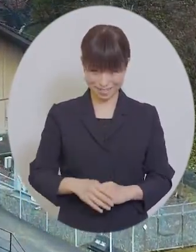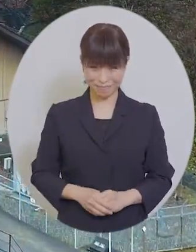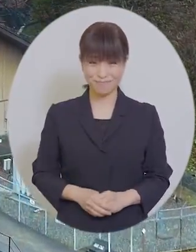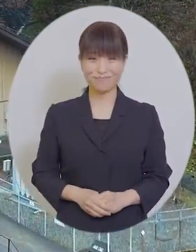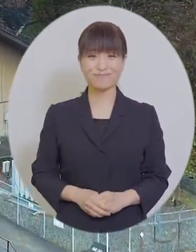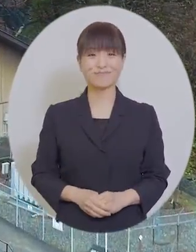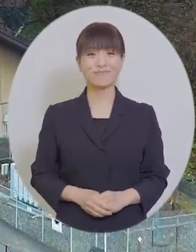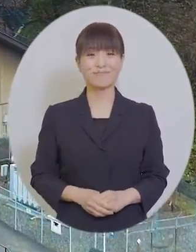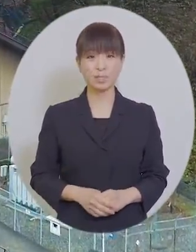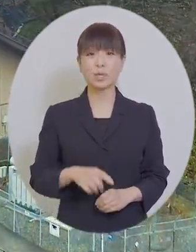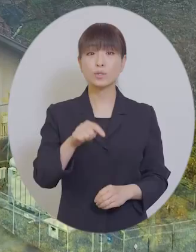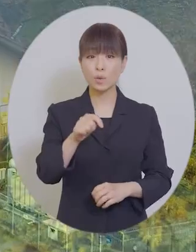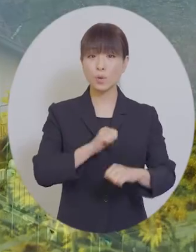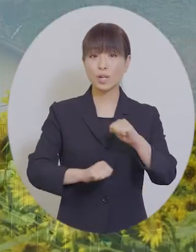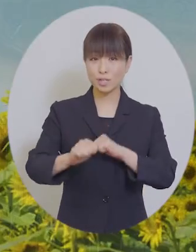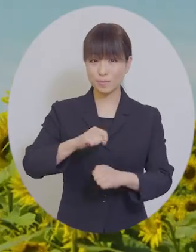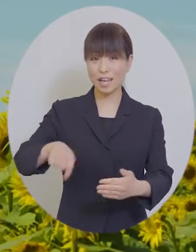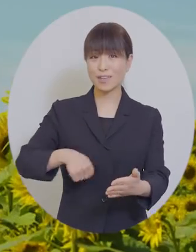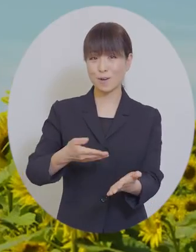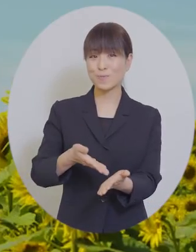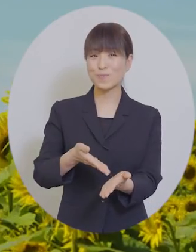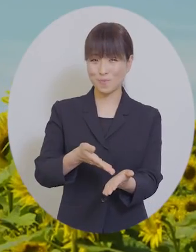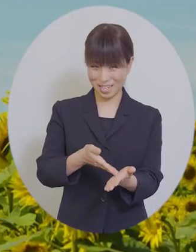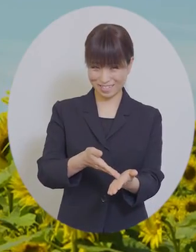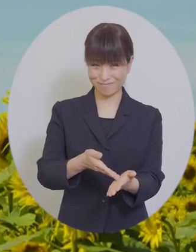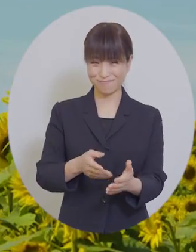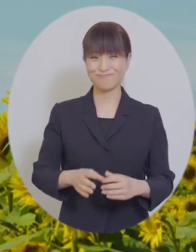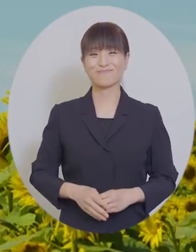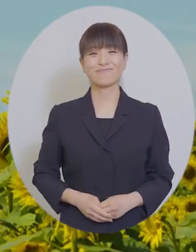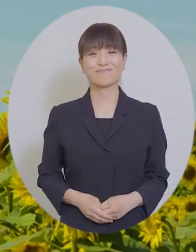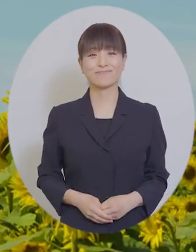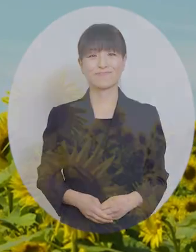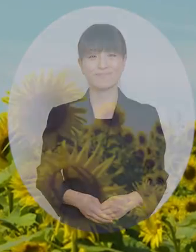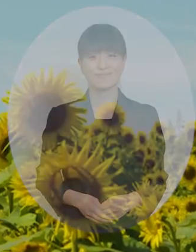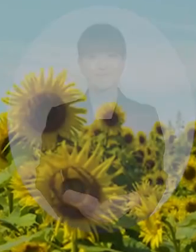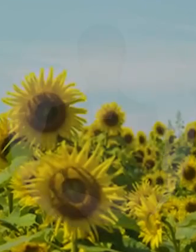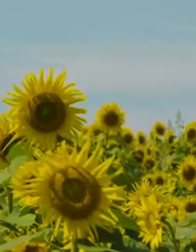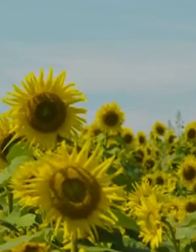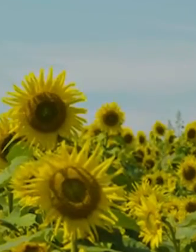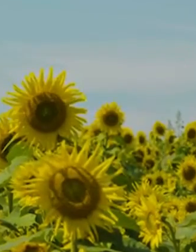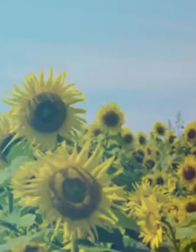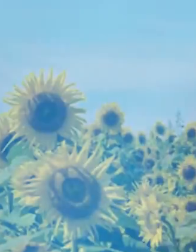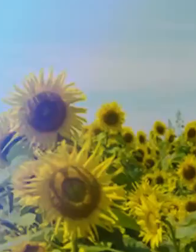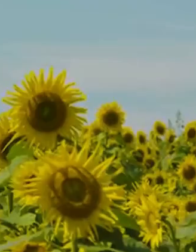。その取り組みについてご紹介します。